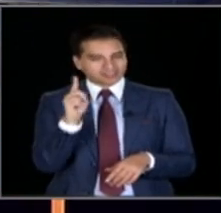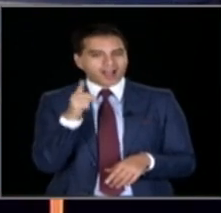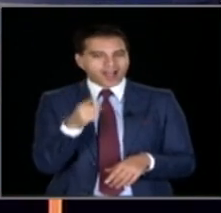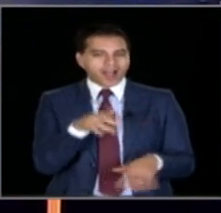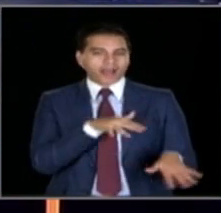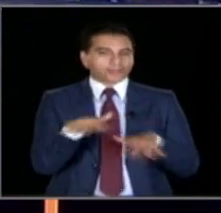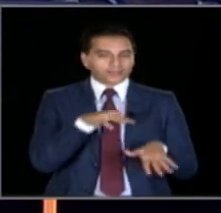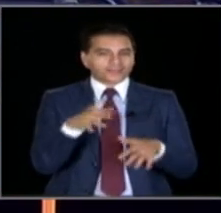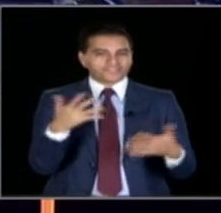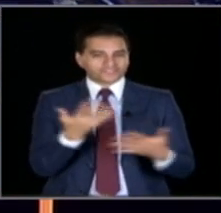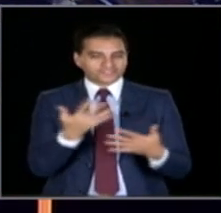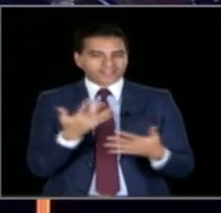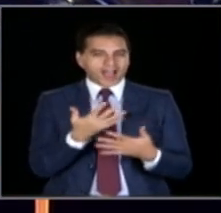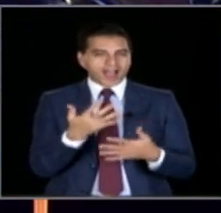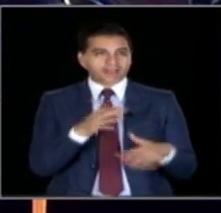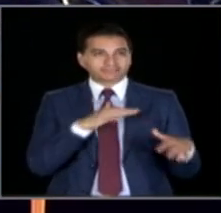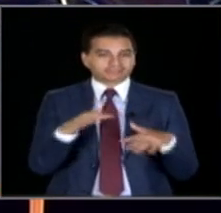وحضن من المدير الفني.